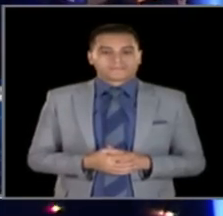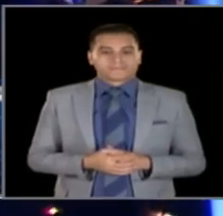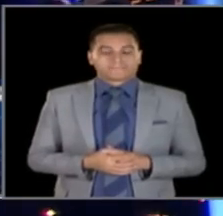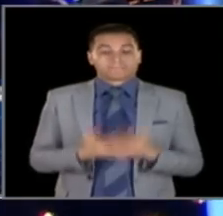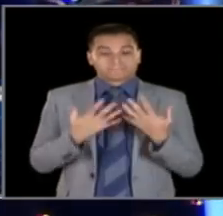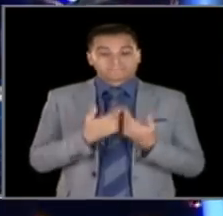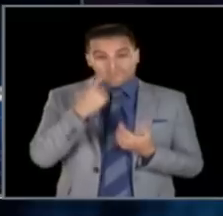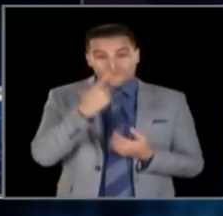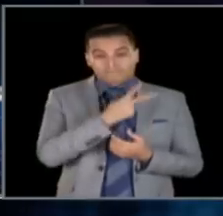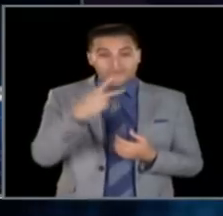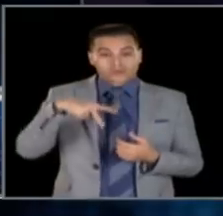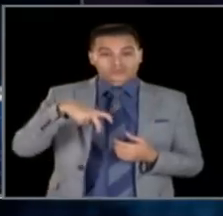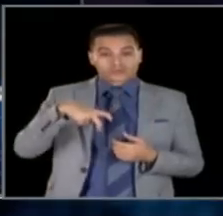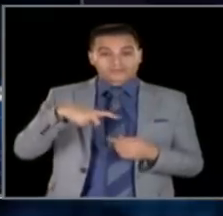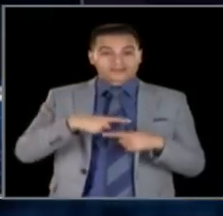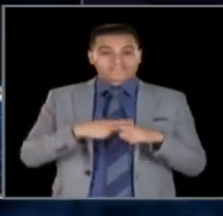حل المسألة الآتية: